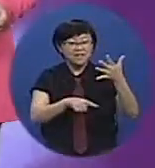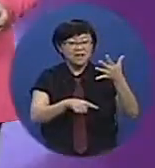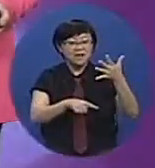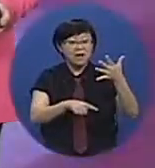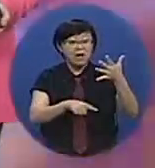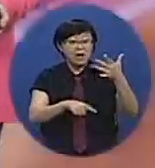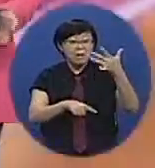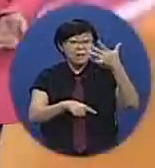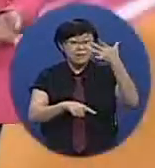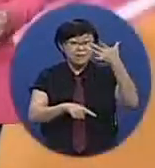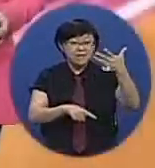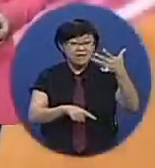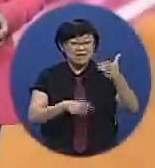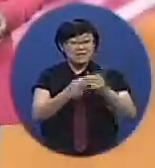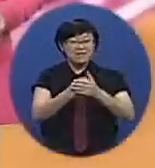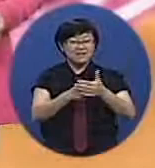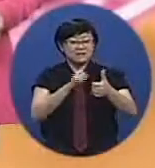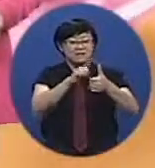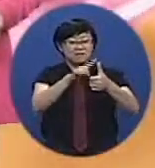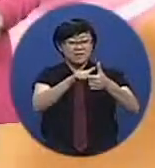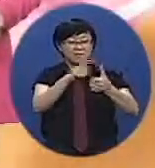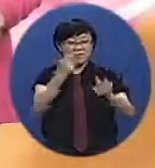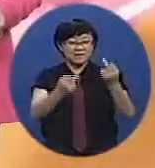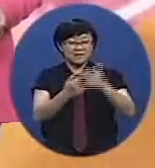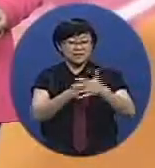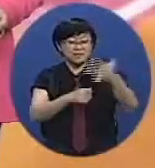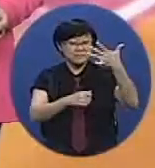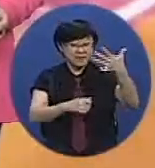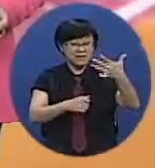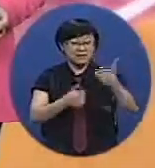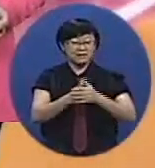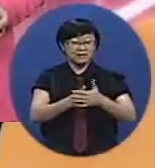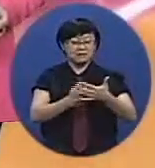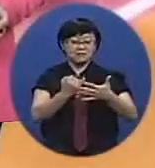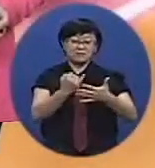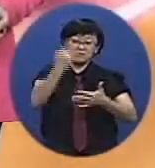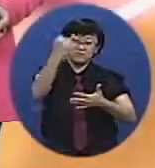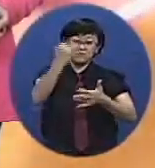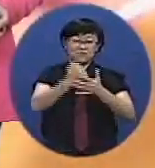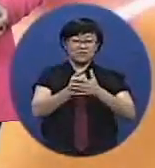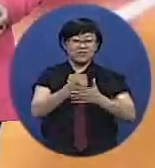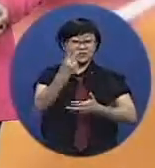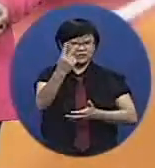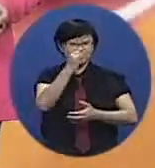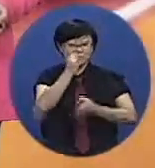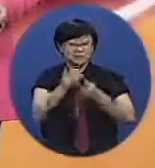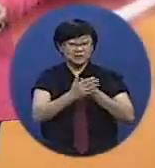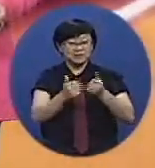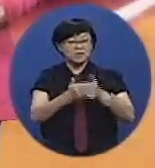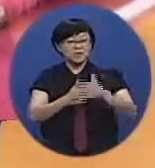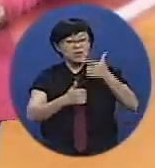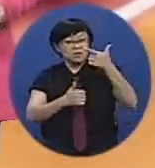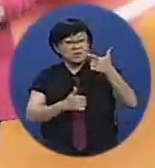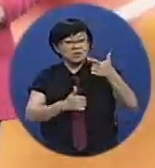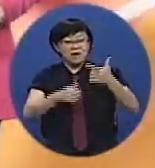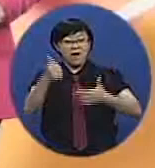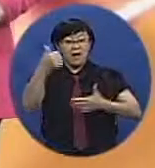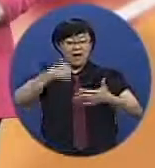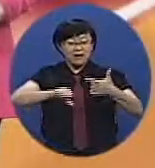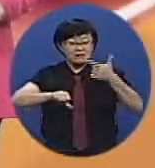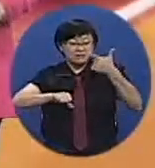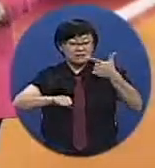네, 팔남매인데 예. 위로 이제 저기 신우 형님 두 분이 계시고 네. 저기 6형제예요. 거기서